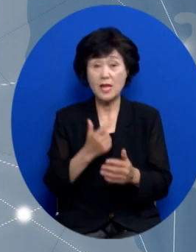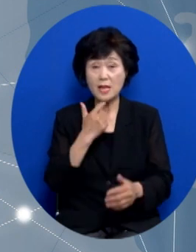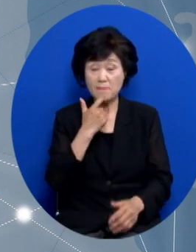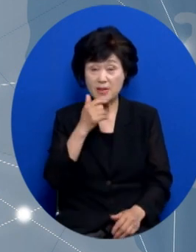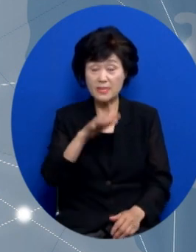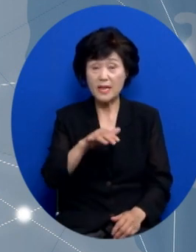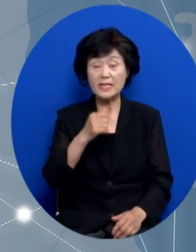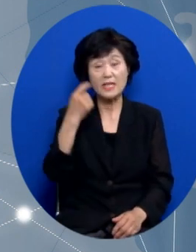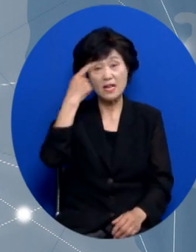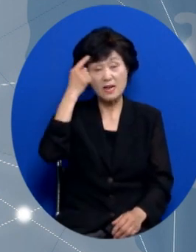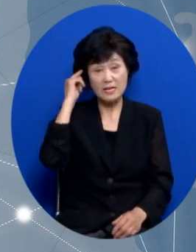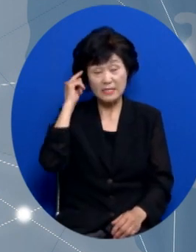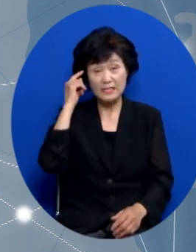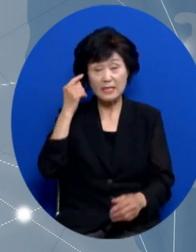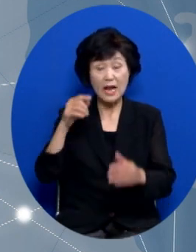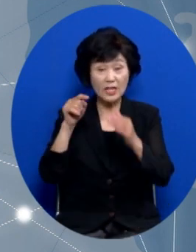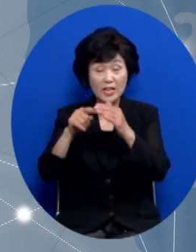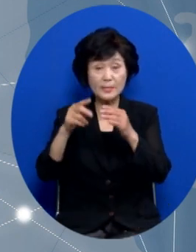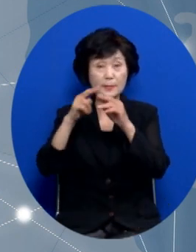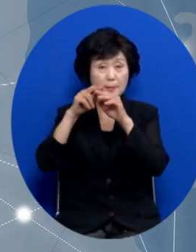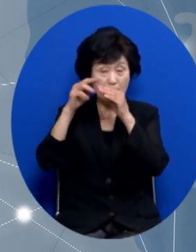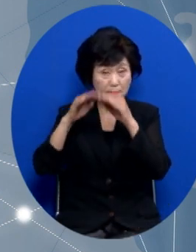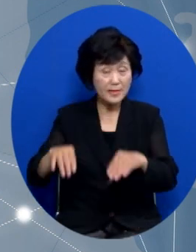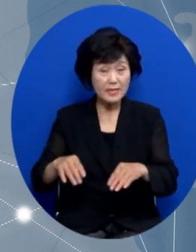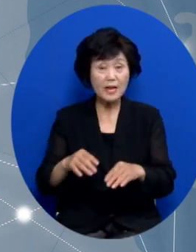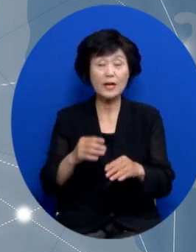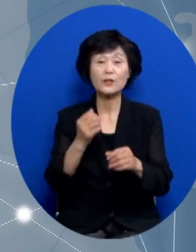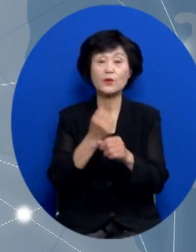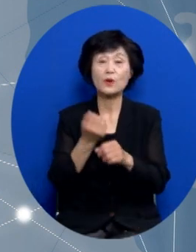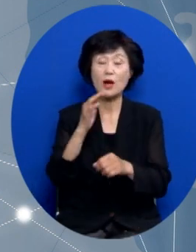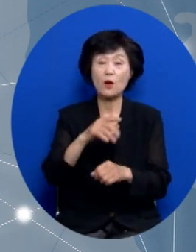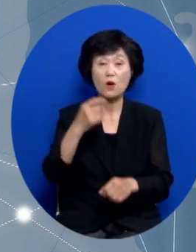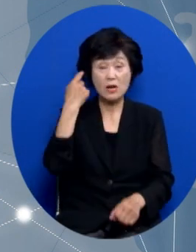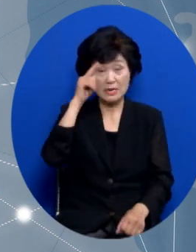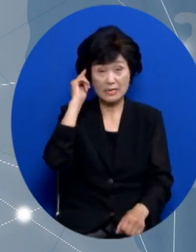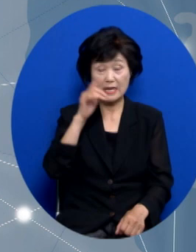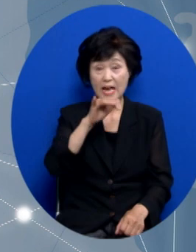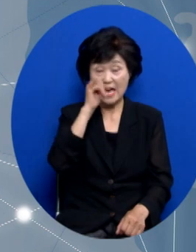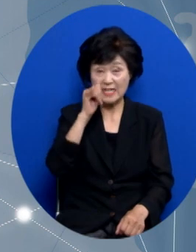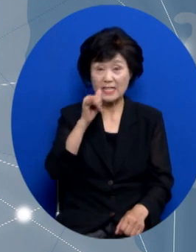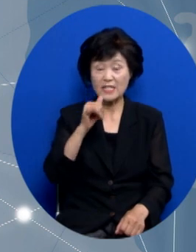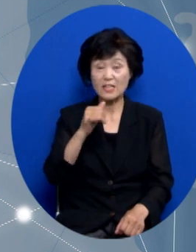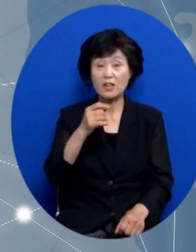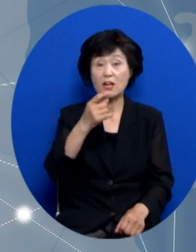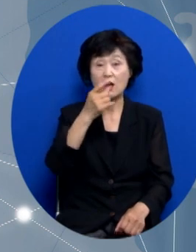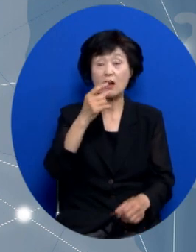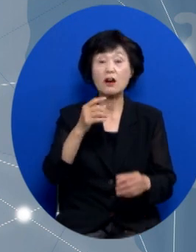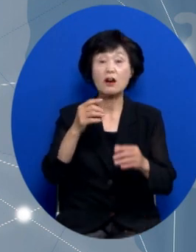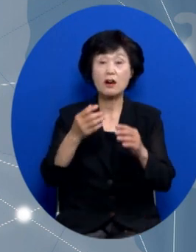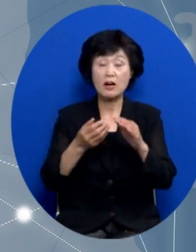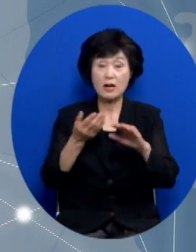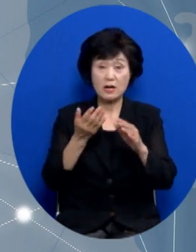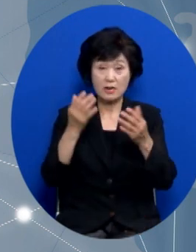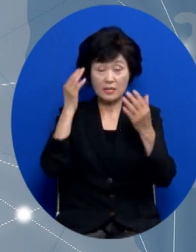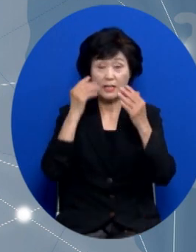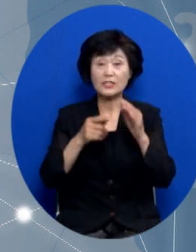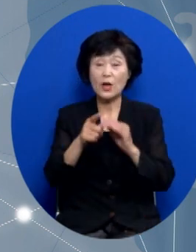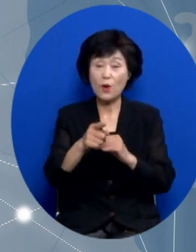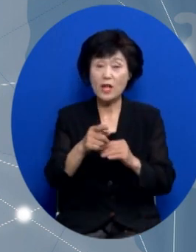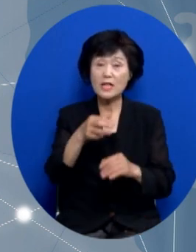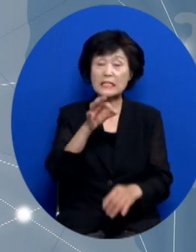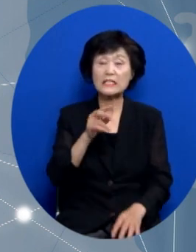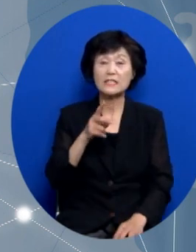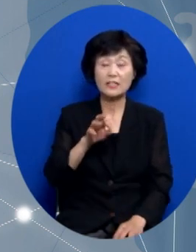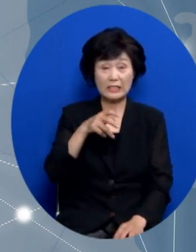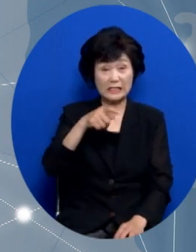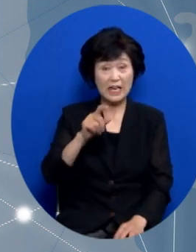러시아 대사관 출장소를 폐쇄하기로 하고 러시아에 있는 핀란드 총영사관 출장소 운영 승인도 취소한다고